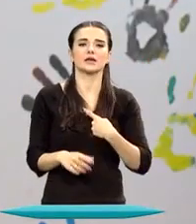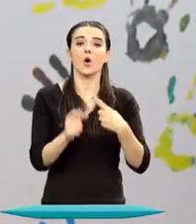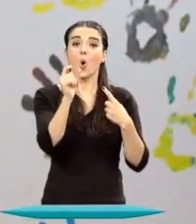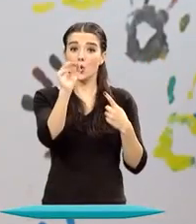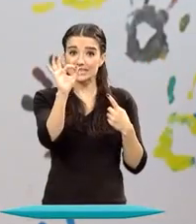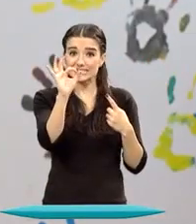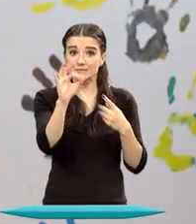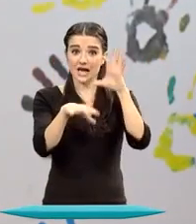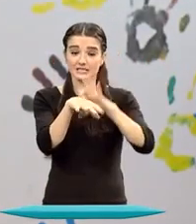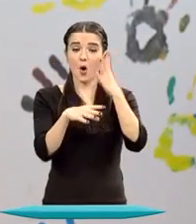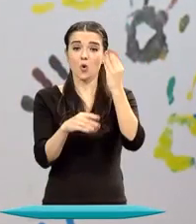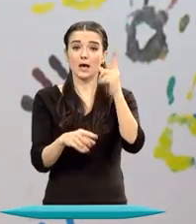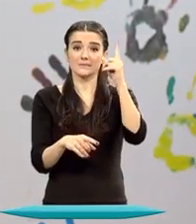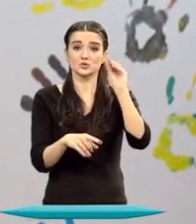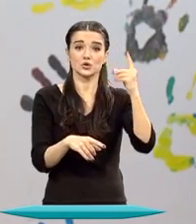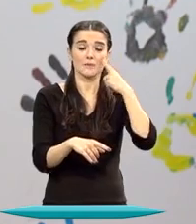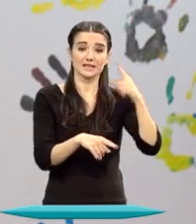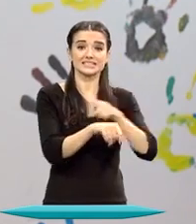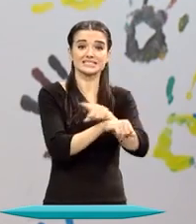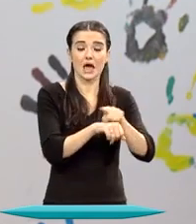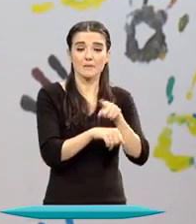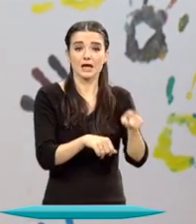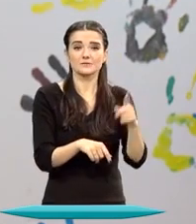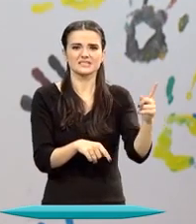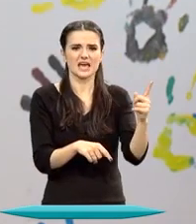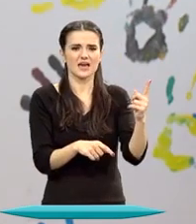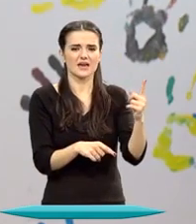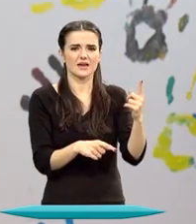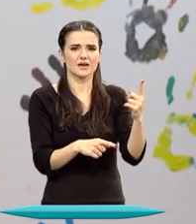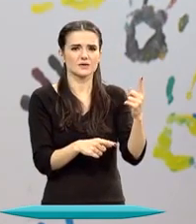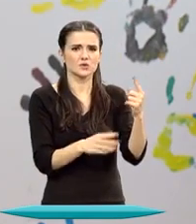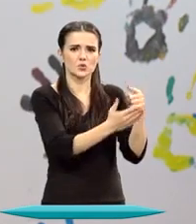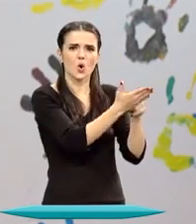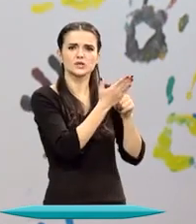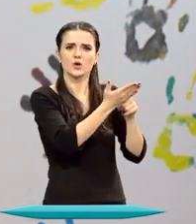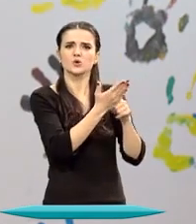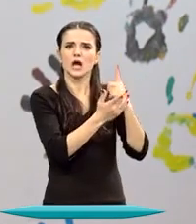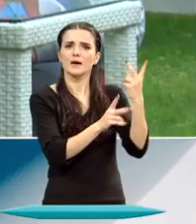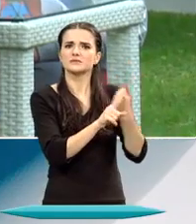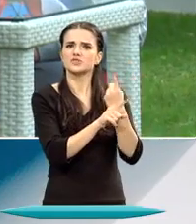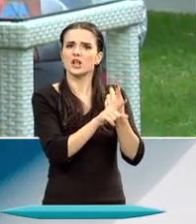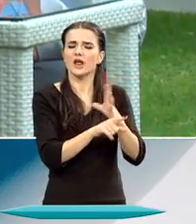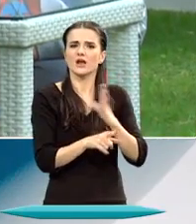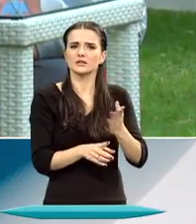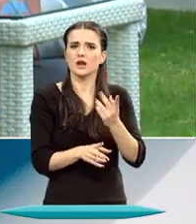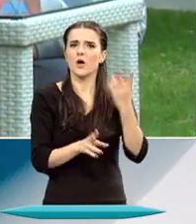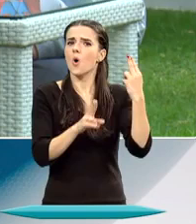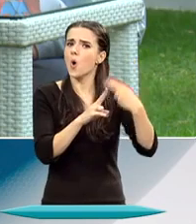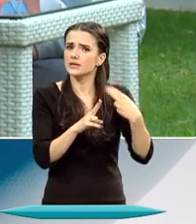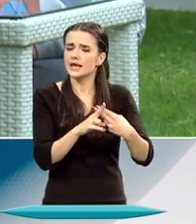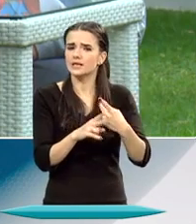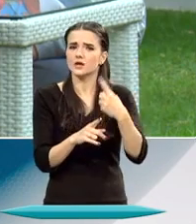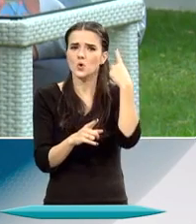Otizmli bir çocuğa baktığımız zaman bir çocuğun otizmli olduğunu anlamamız için bize sinyaller veren bazı noktalar vardır. Örneğin göz